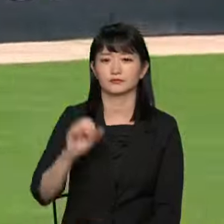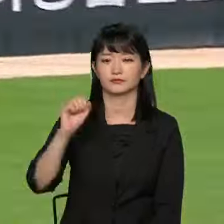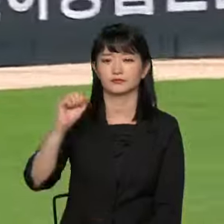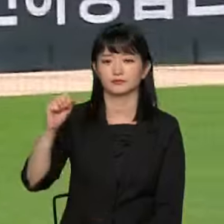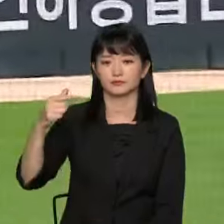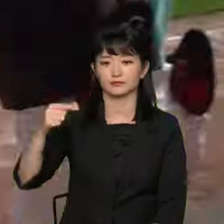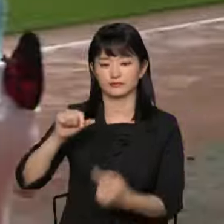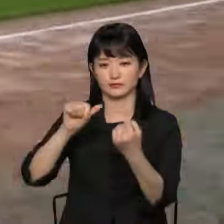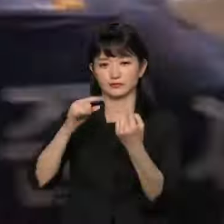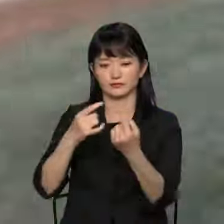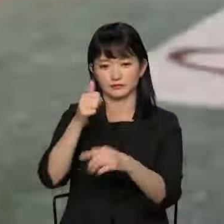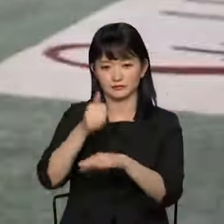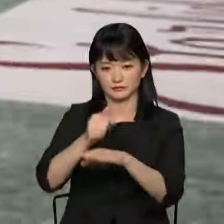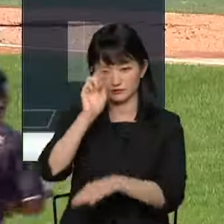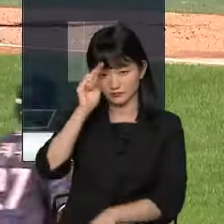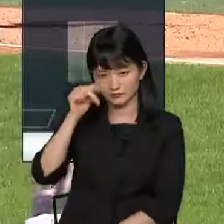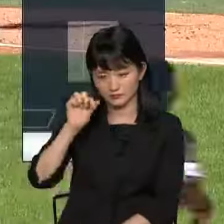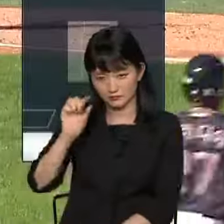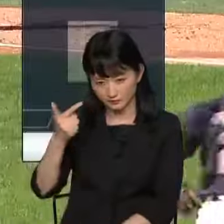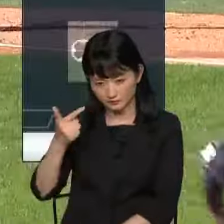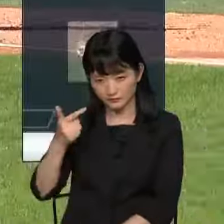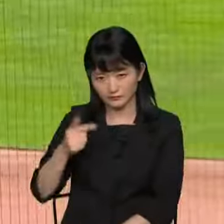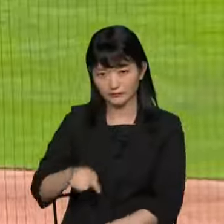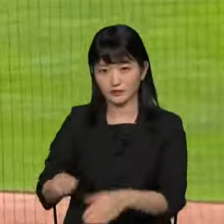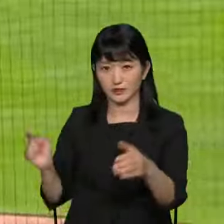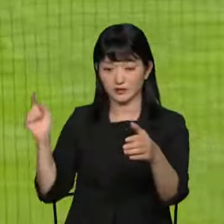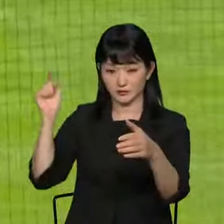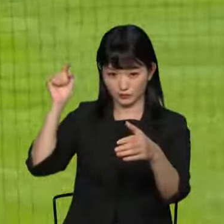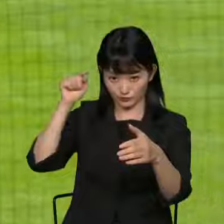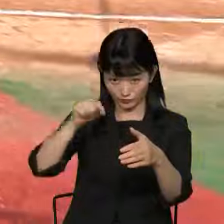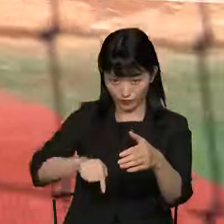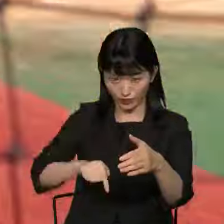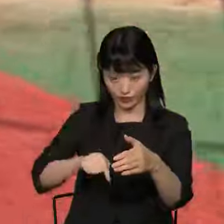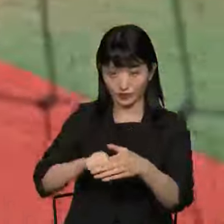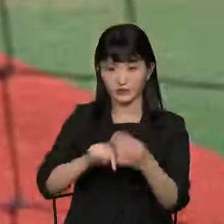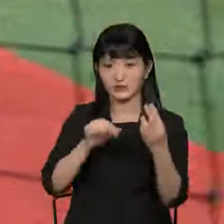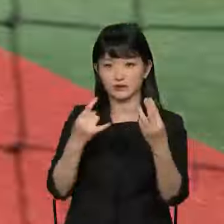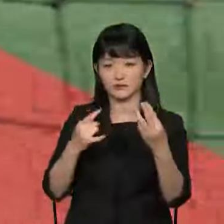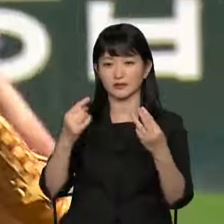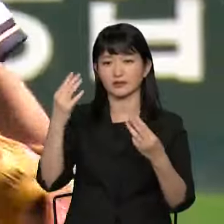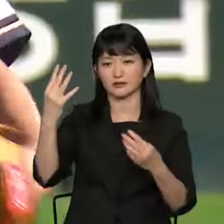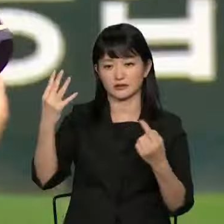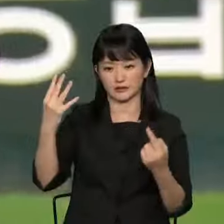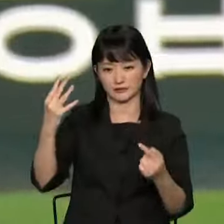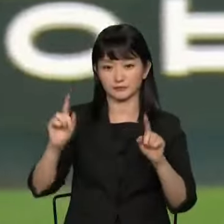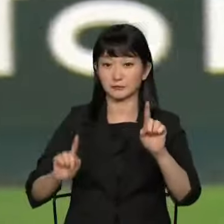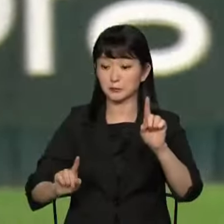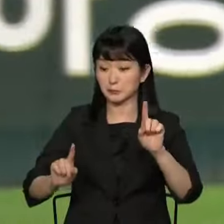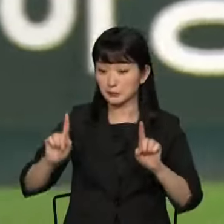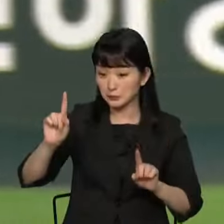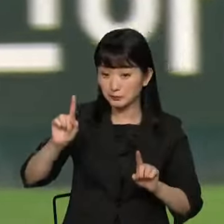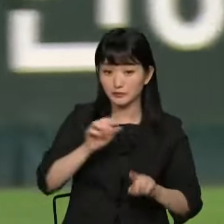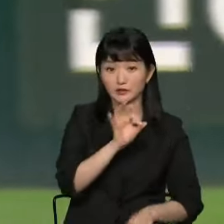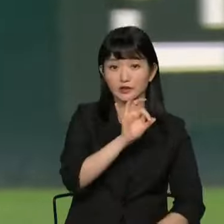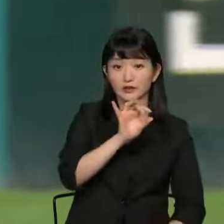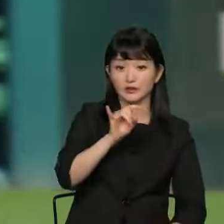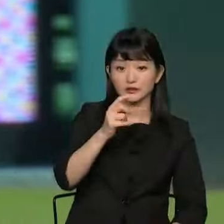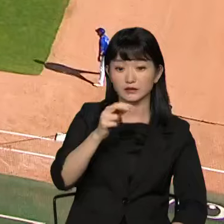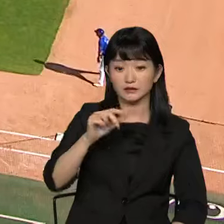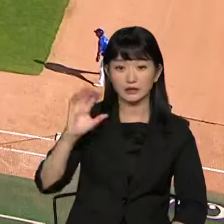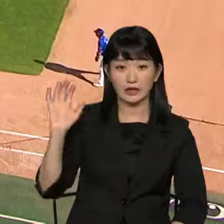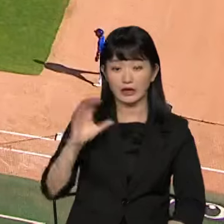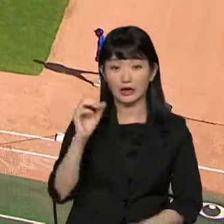SSG는 1회 말 박성환의 선두 타자 홈런 등으로 3회까지 4-1로 앞섰습니다. 그런데 선발 앤더슨의 제구가